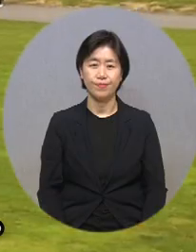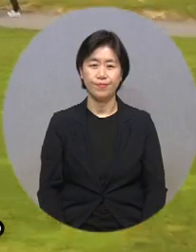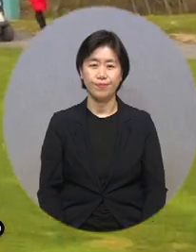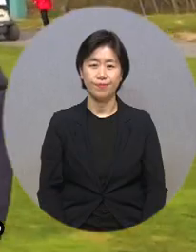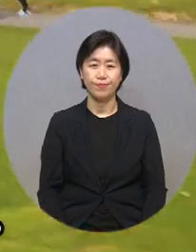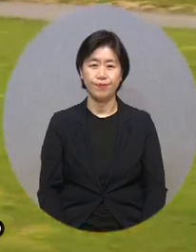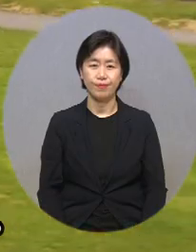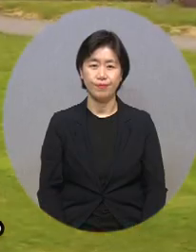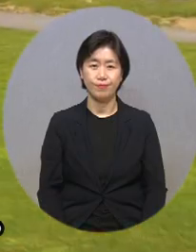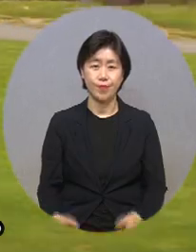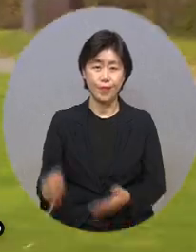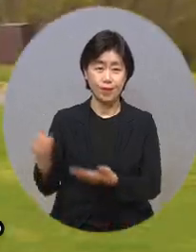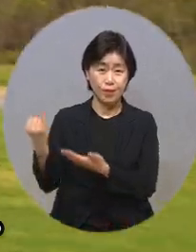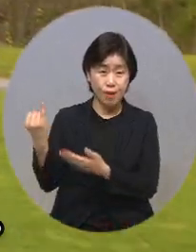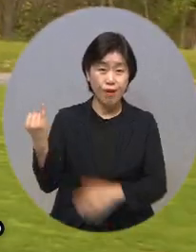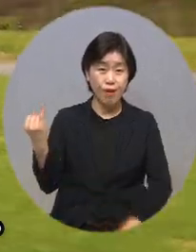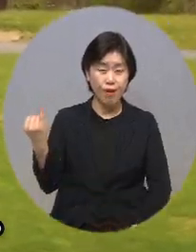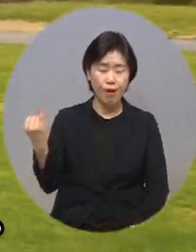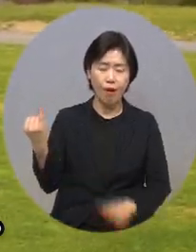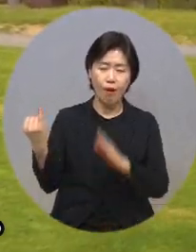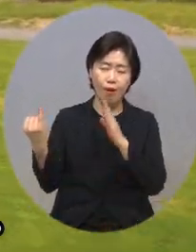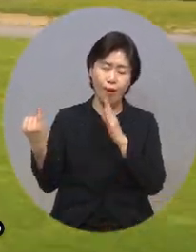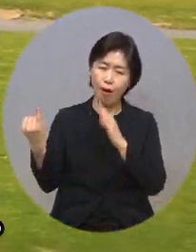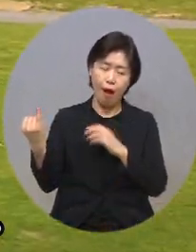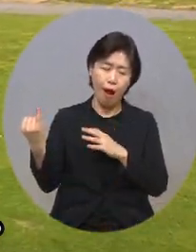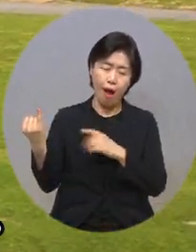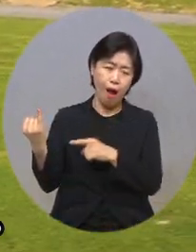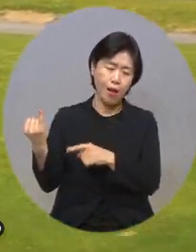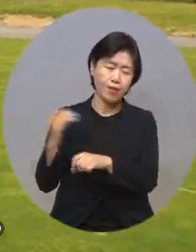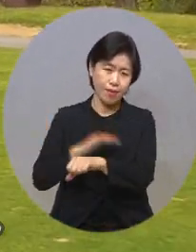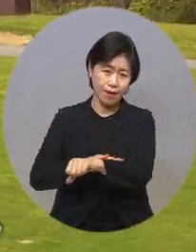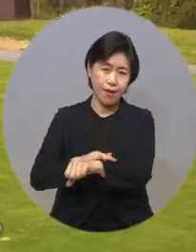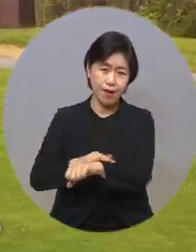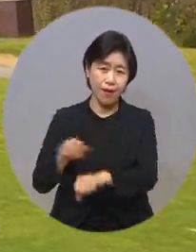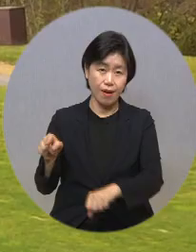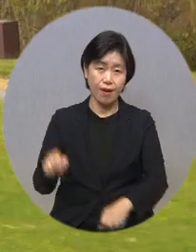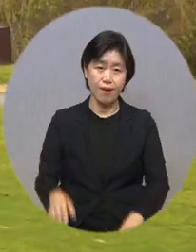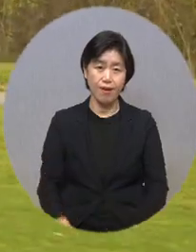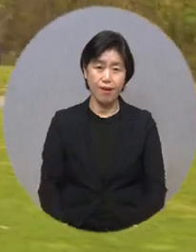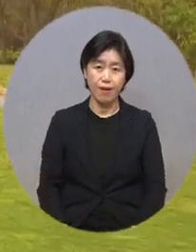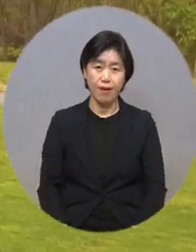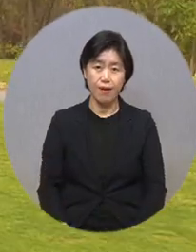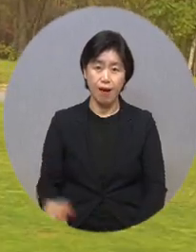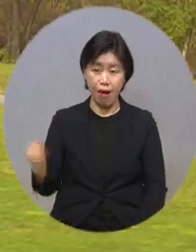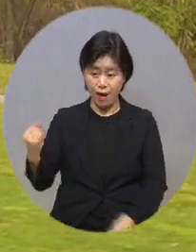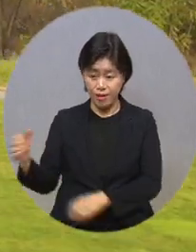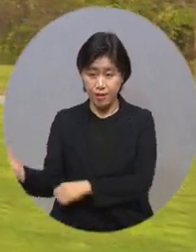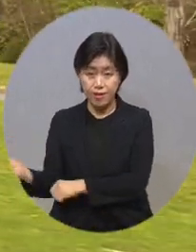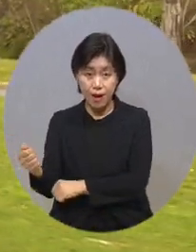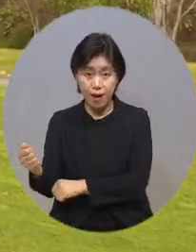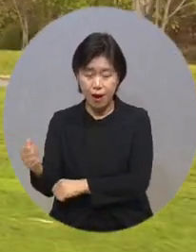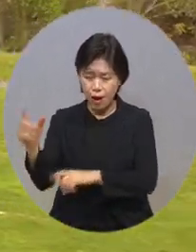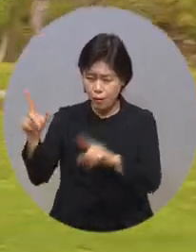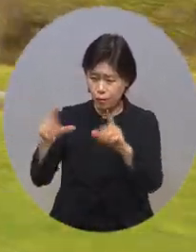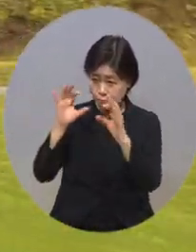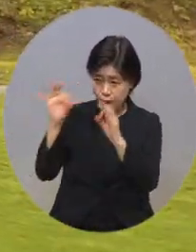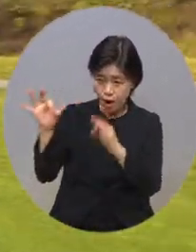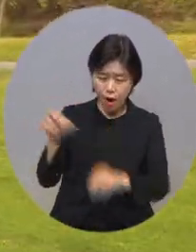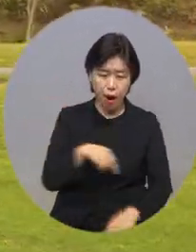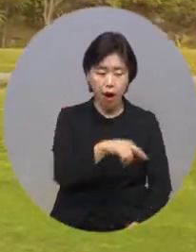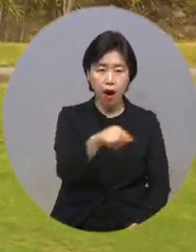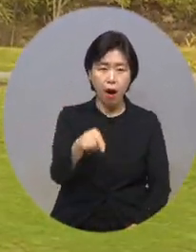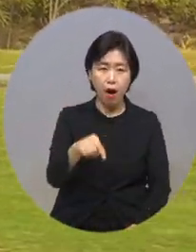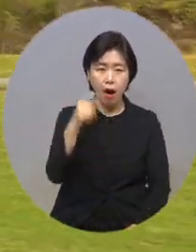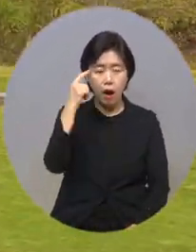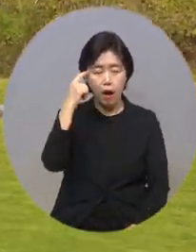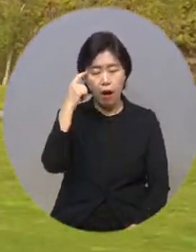저분이 저 하연아 저분이 저렇게 무서워요. 그러니까 그렇죠. 저렇게 되면은 네. 상대방이 멘탈이 흔들려요. 아 그렇죠. 네, 그냥 뚝